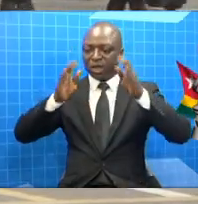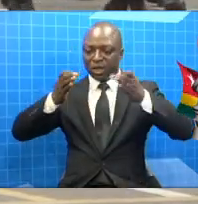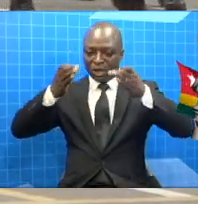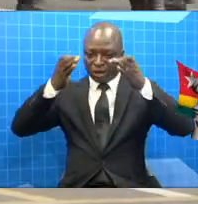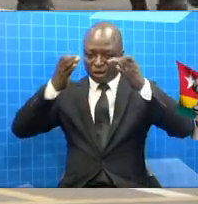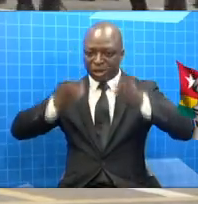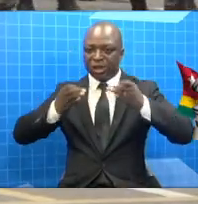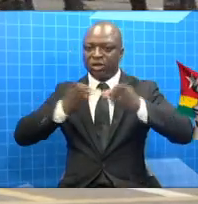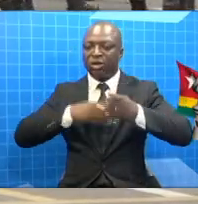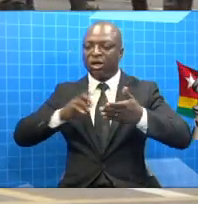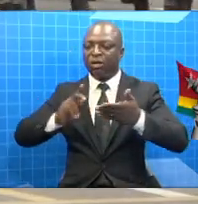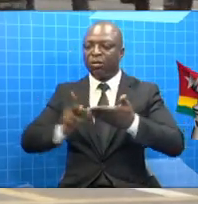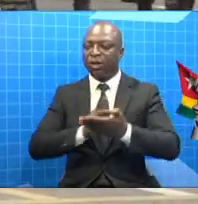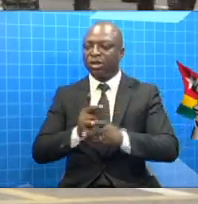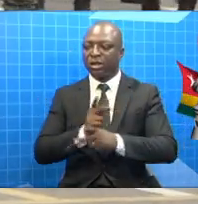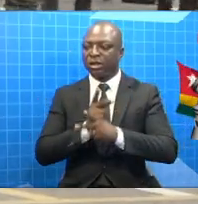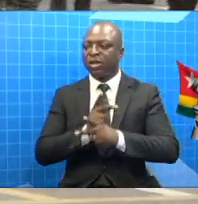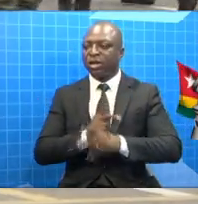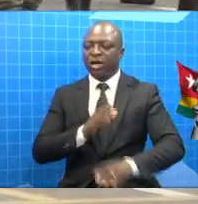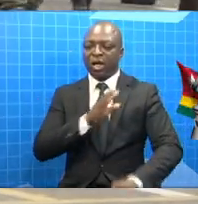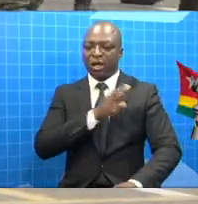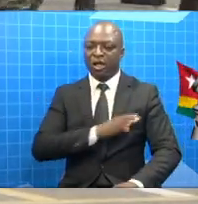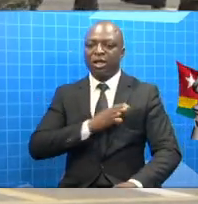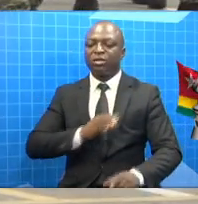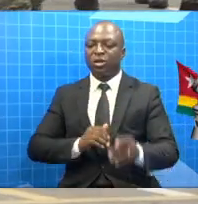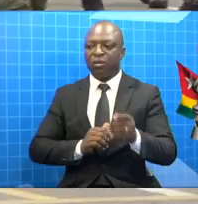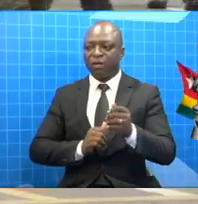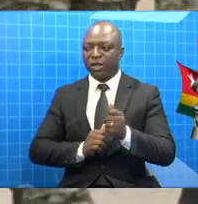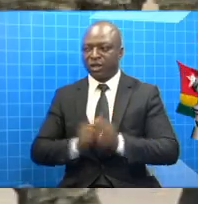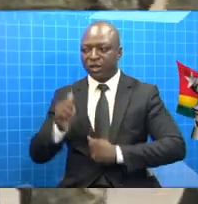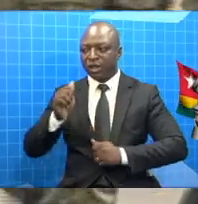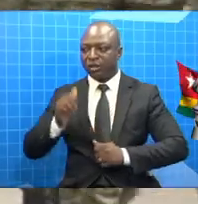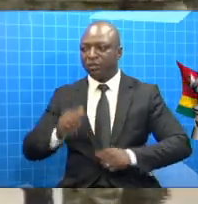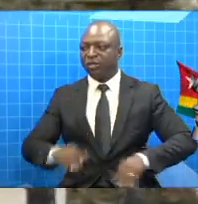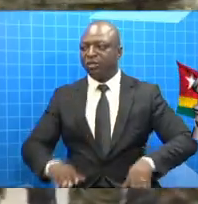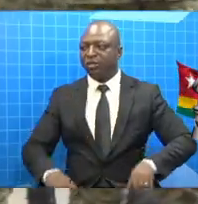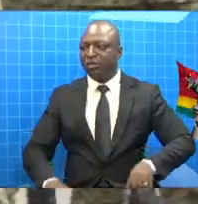détermination et prestance caractérisent leur passage.